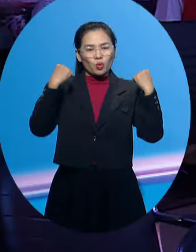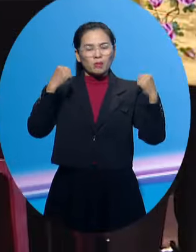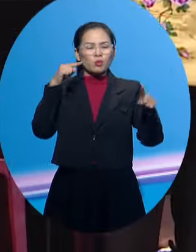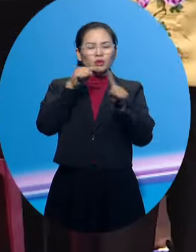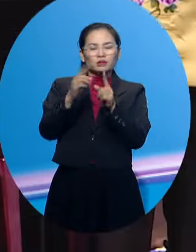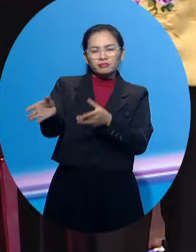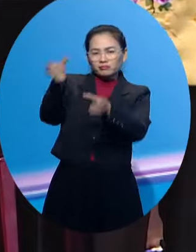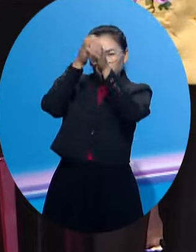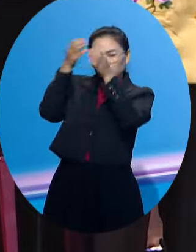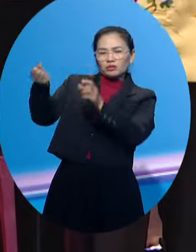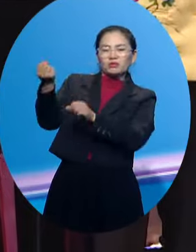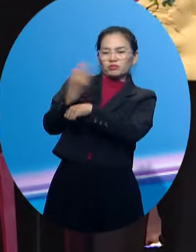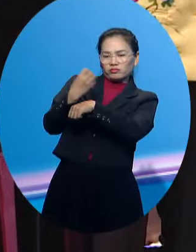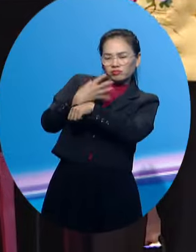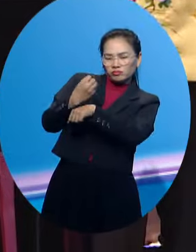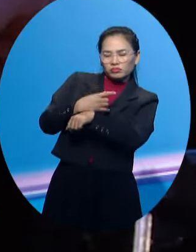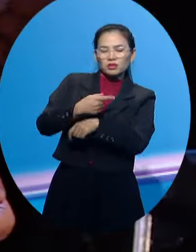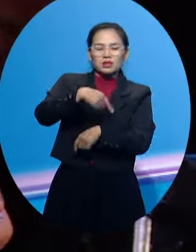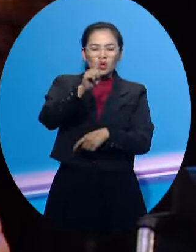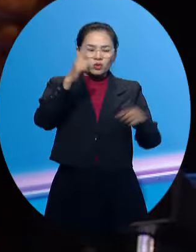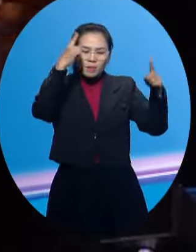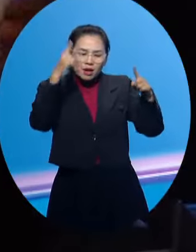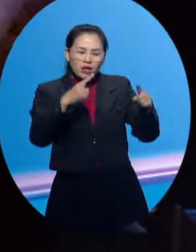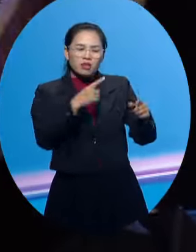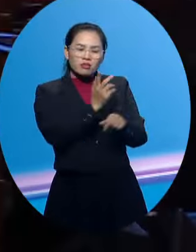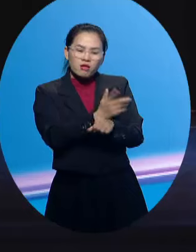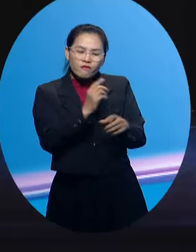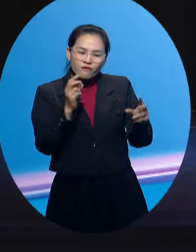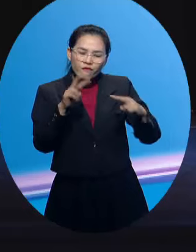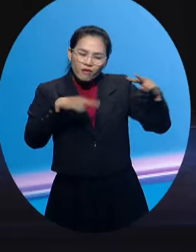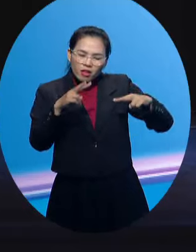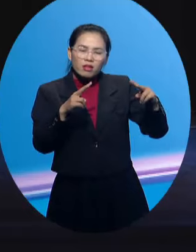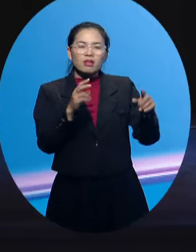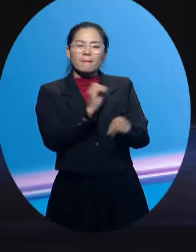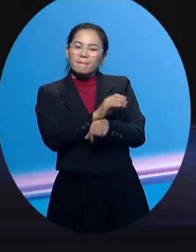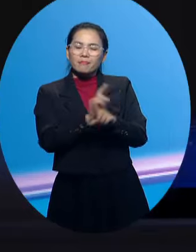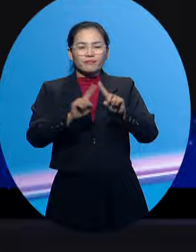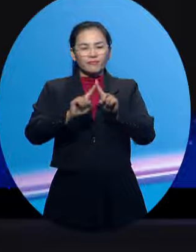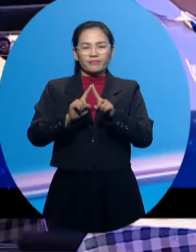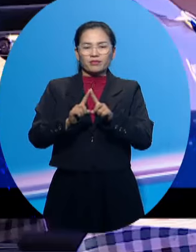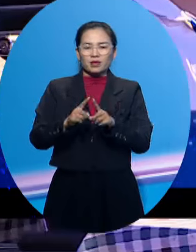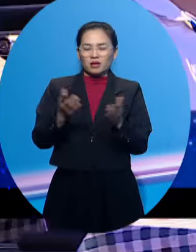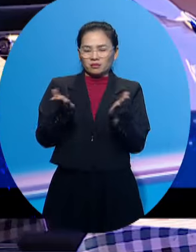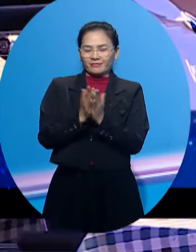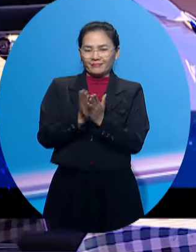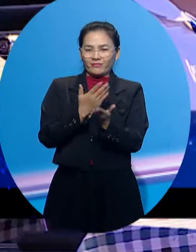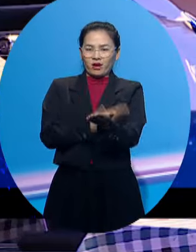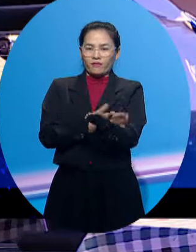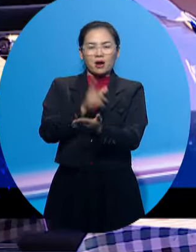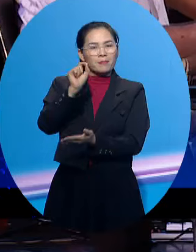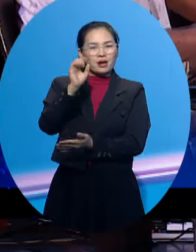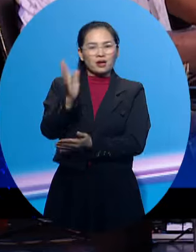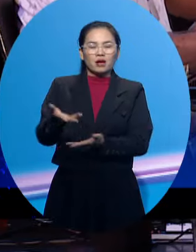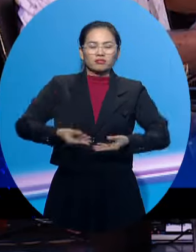môn trong những chuyến khám bệnh nhân đạo tư vấn tâm lý dịp này câu lạc bộ vận động quyên góp 10.000 quyển tập cho học sinh có hoàn cảnh khó